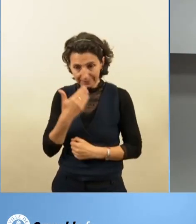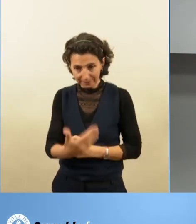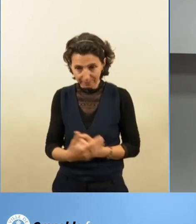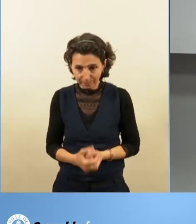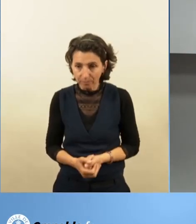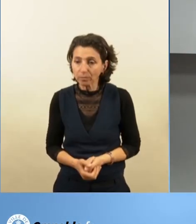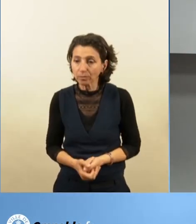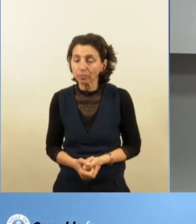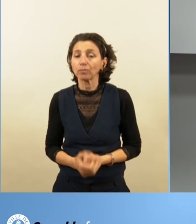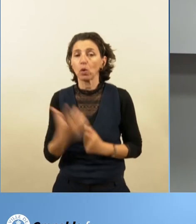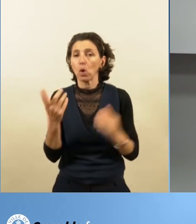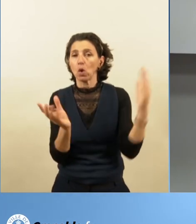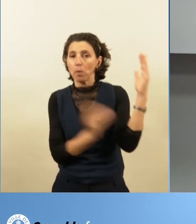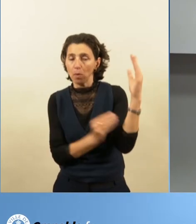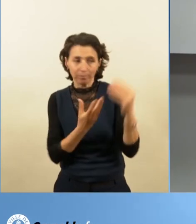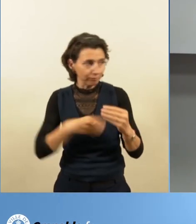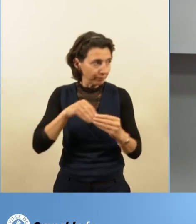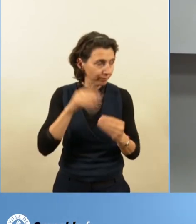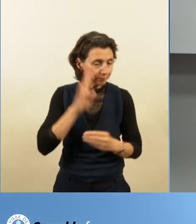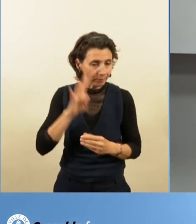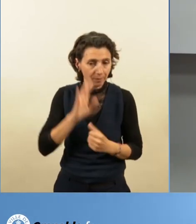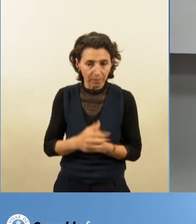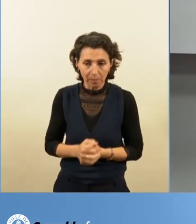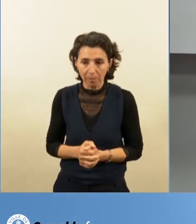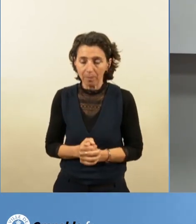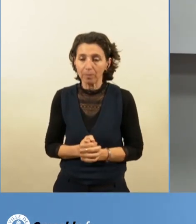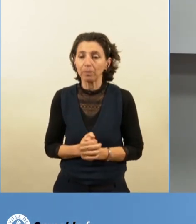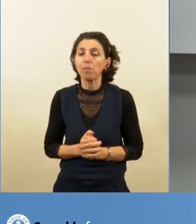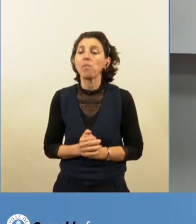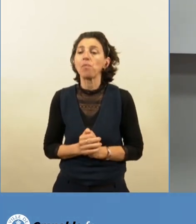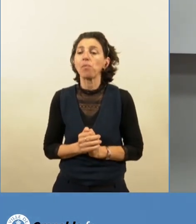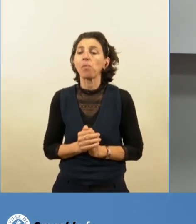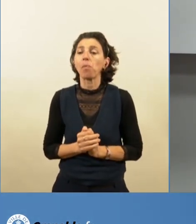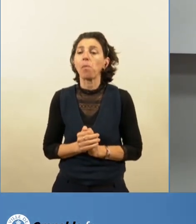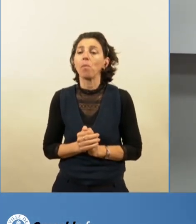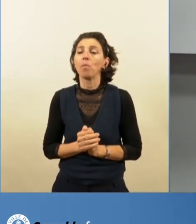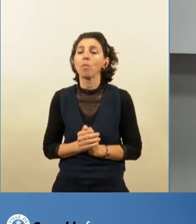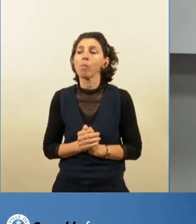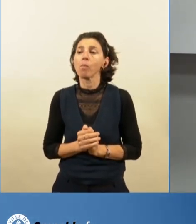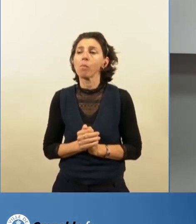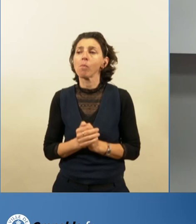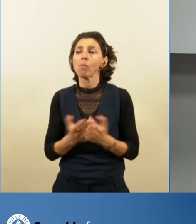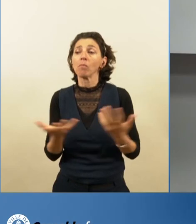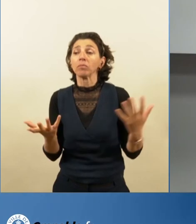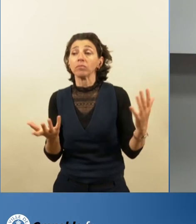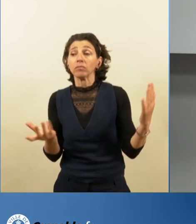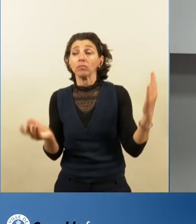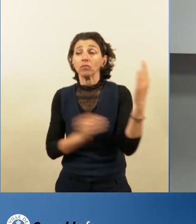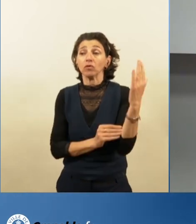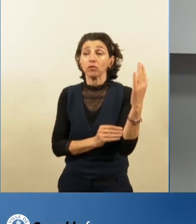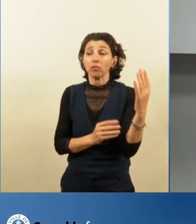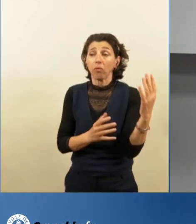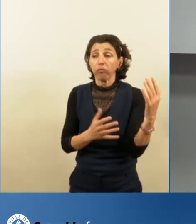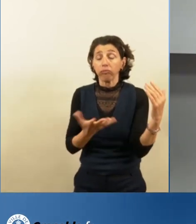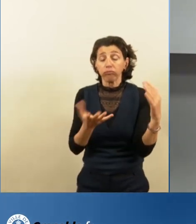deux amendements également dans quelques semaines de modifier dans le gras la ville de Grenoble salut l'engagement